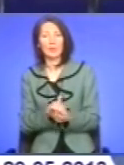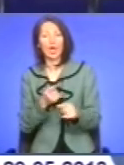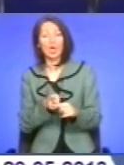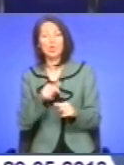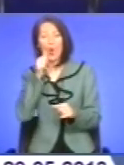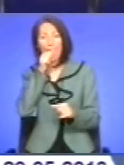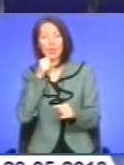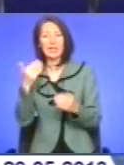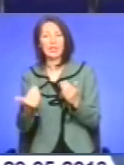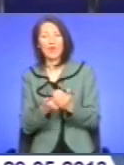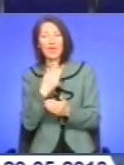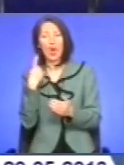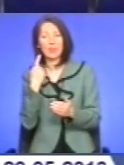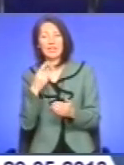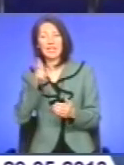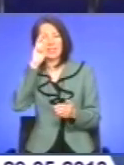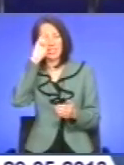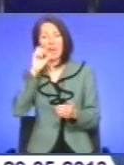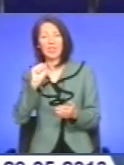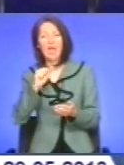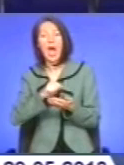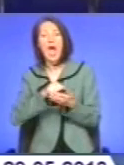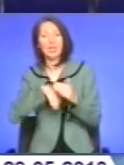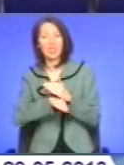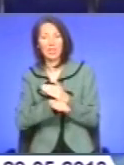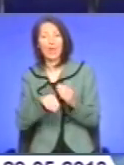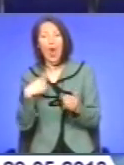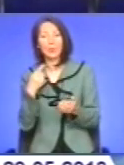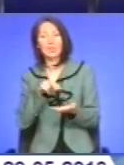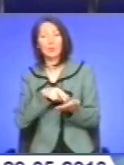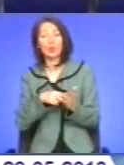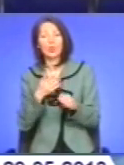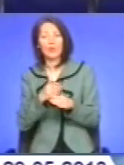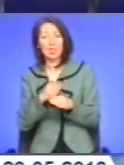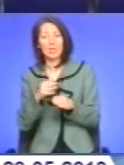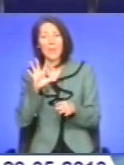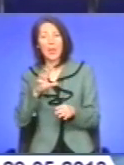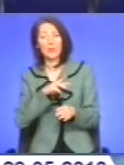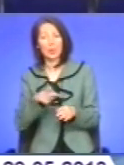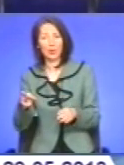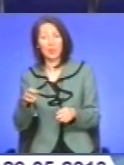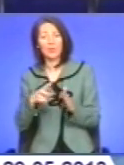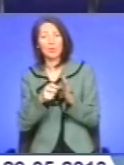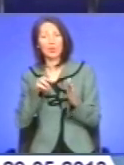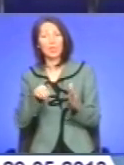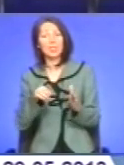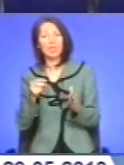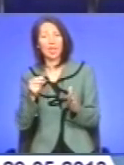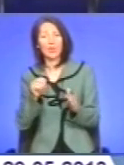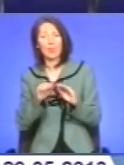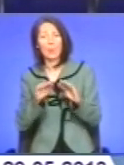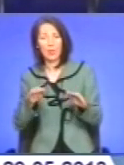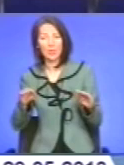Цьогоріч на новий обласний державний архів області планують виділити 5 мільйонів 800 тисяч гривень. Приміщення